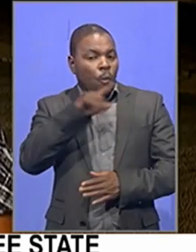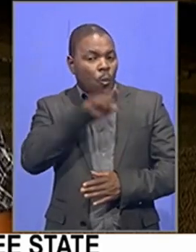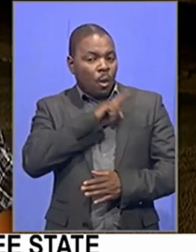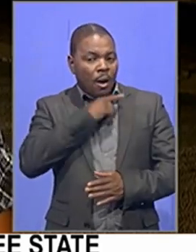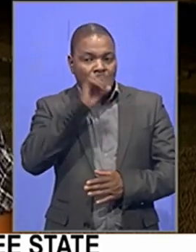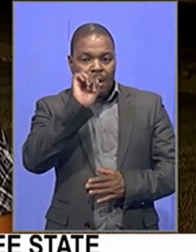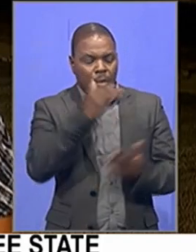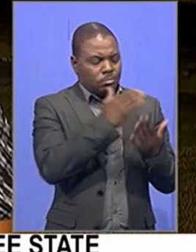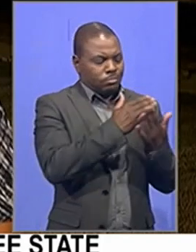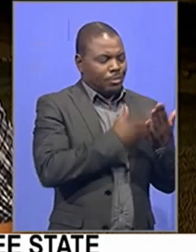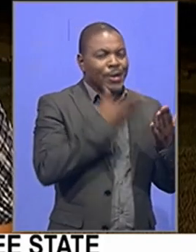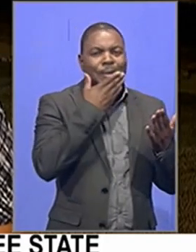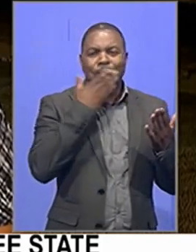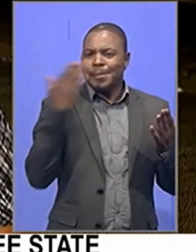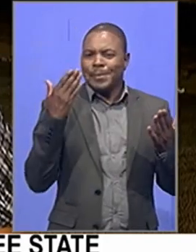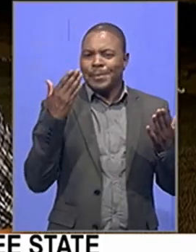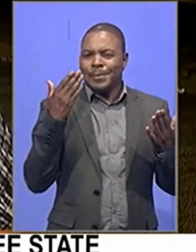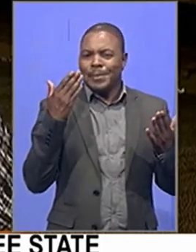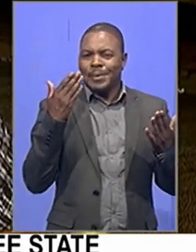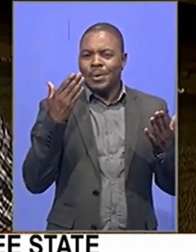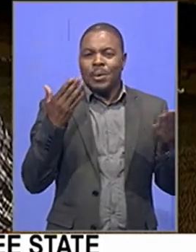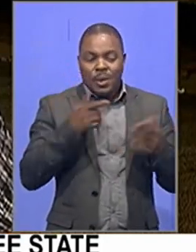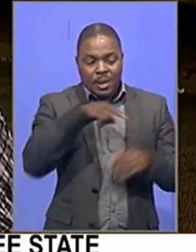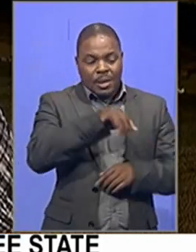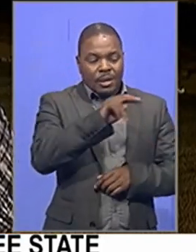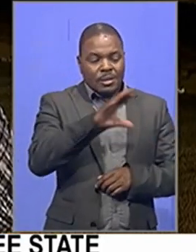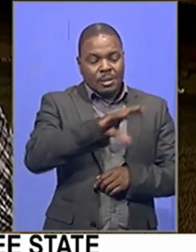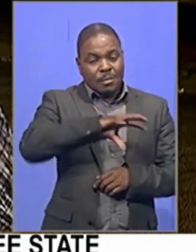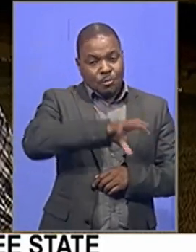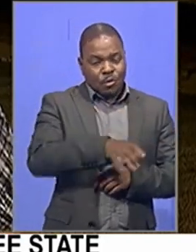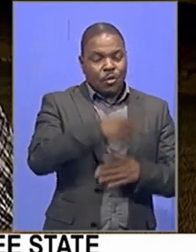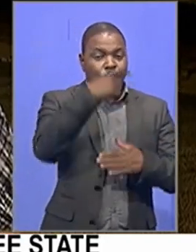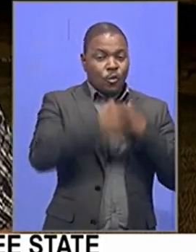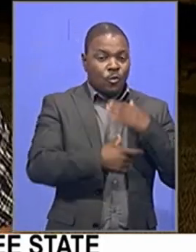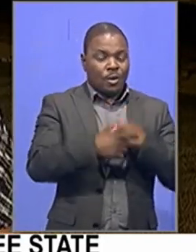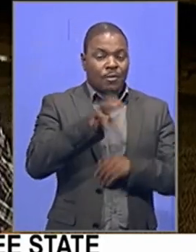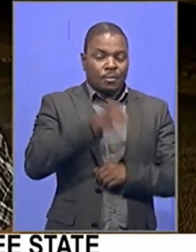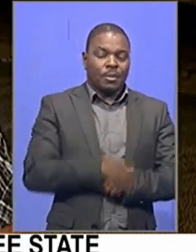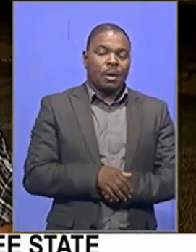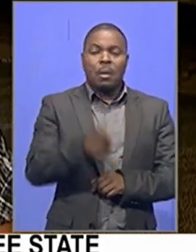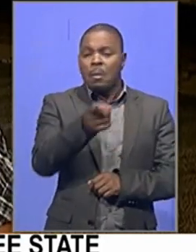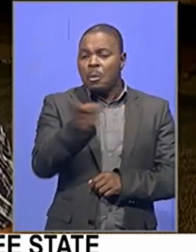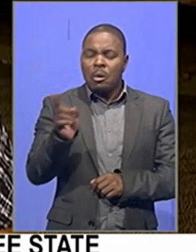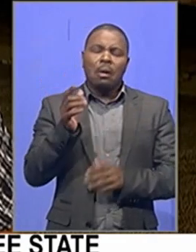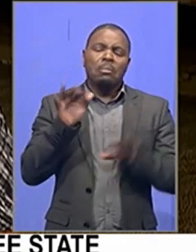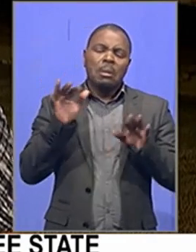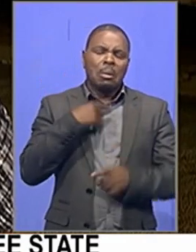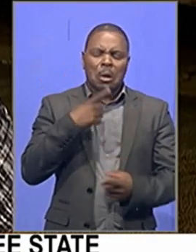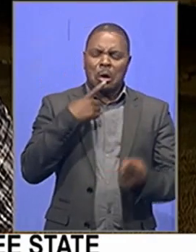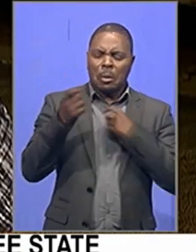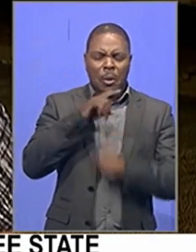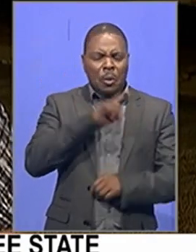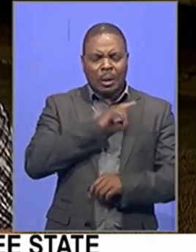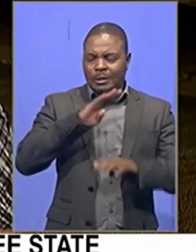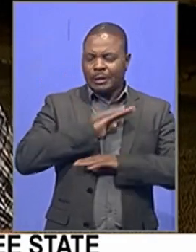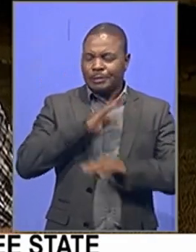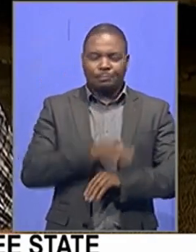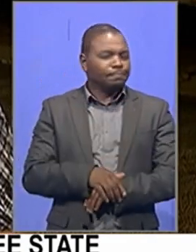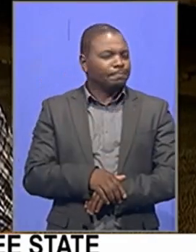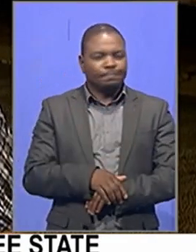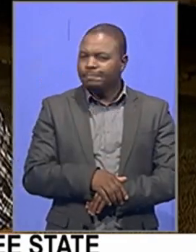hore ba hlahelle Sebokeng sena sa ANC profensing ya Free State. Jwale bana ba hlalosa jwale hore ha ba kgotsofala ho hang